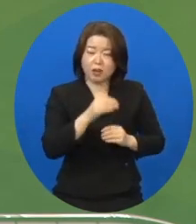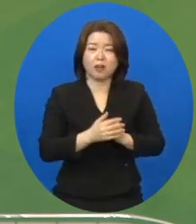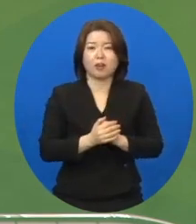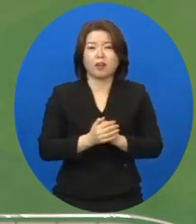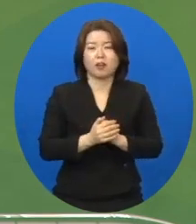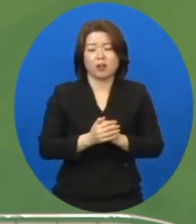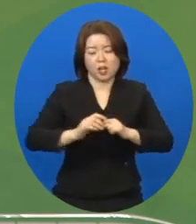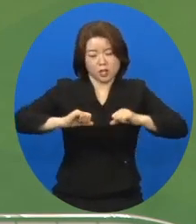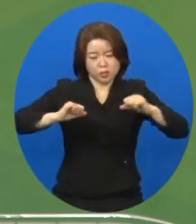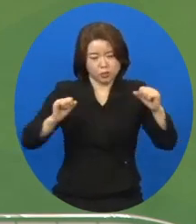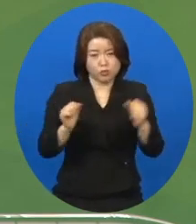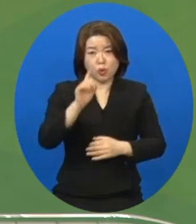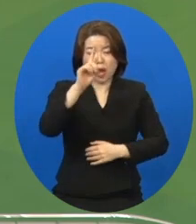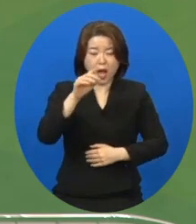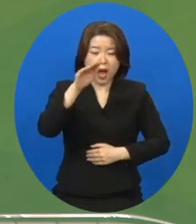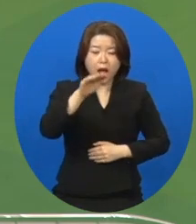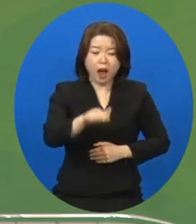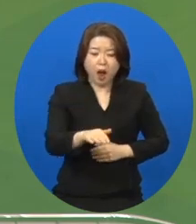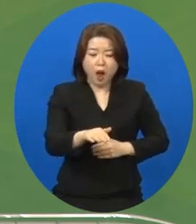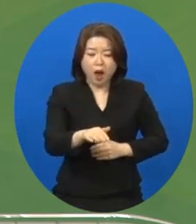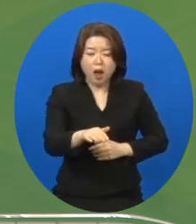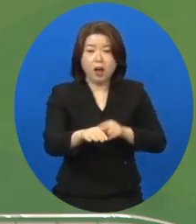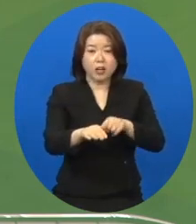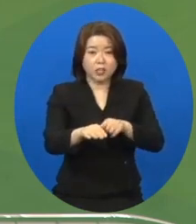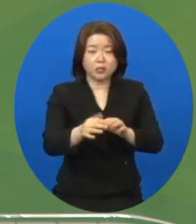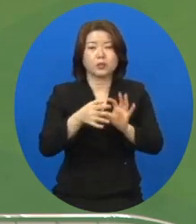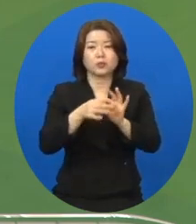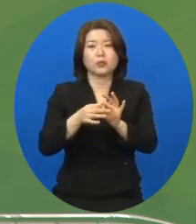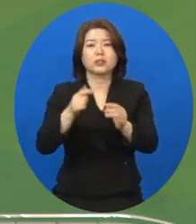순종의 한 걸음을 통해서 경험하시게 돼요.